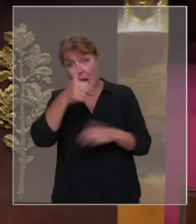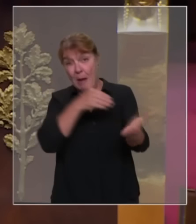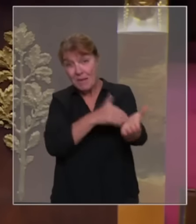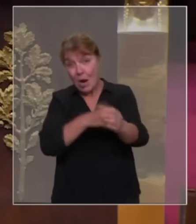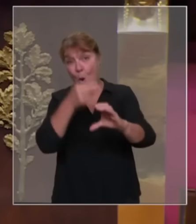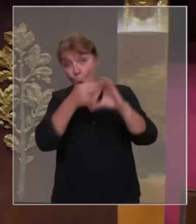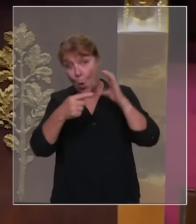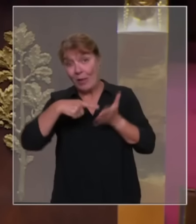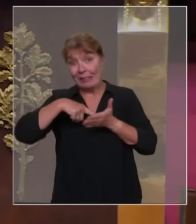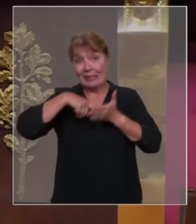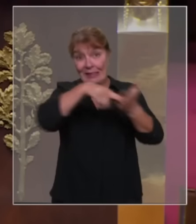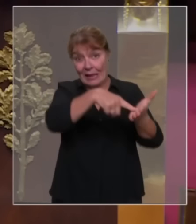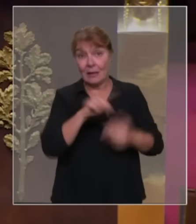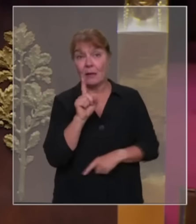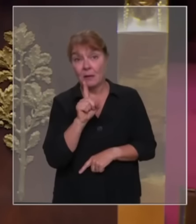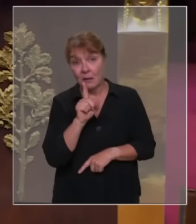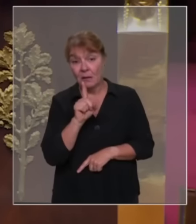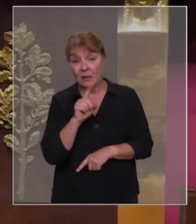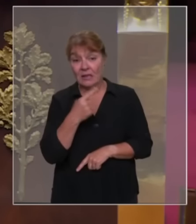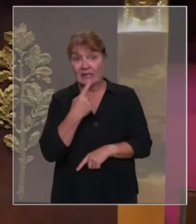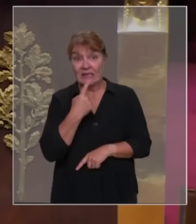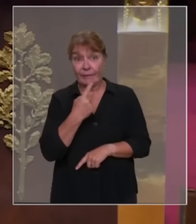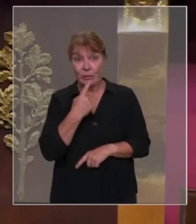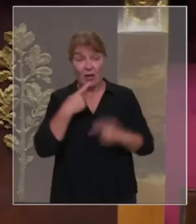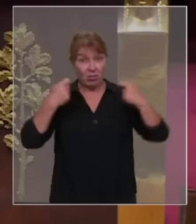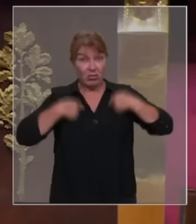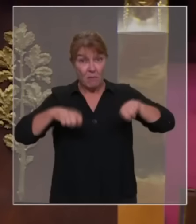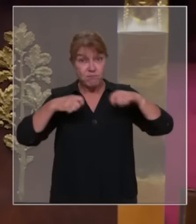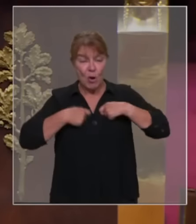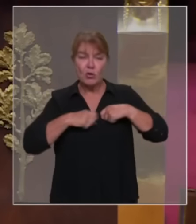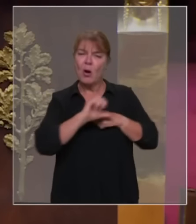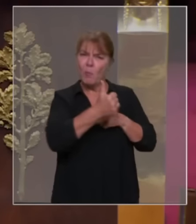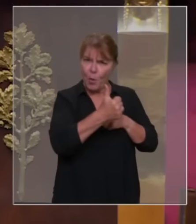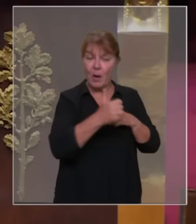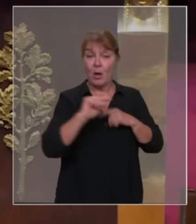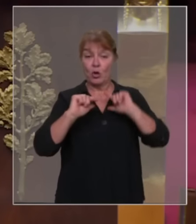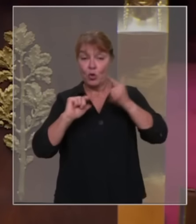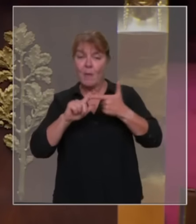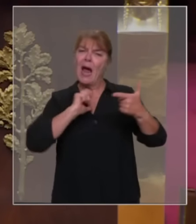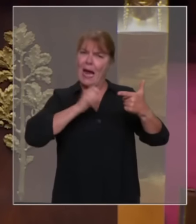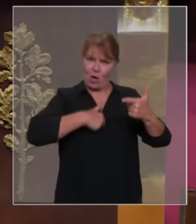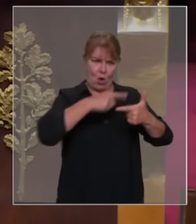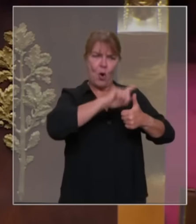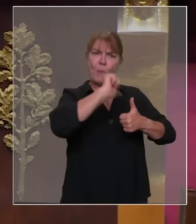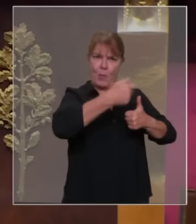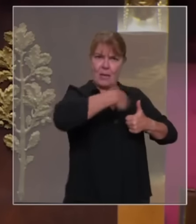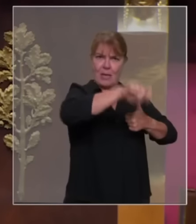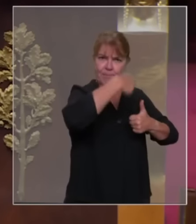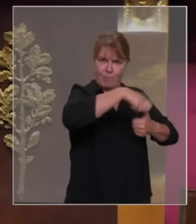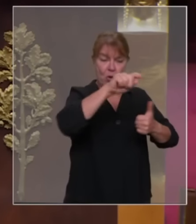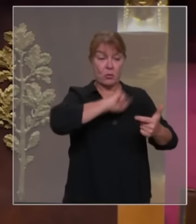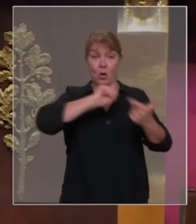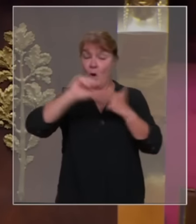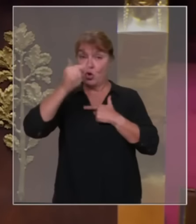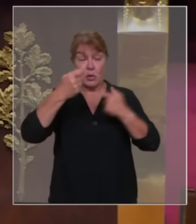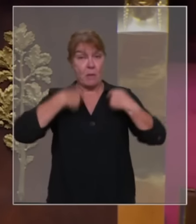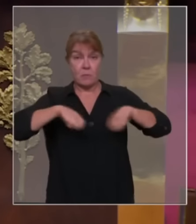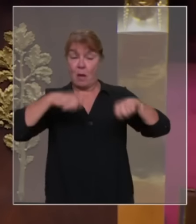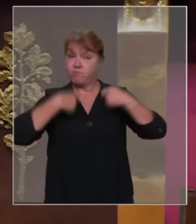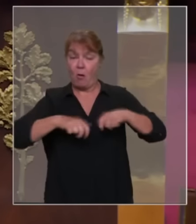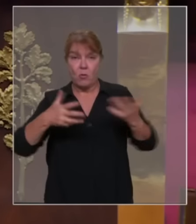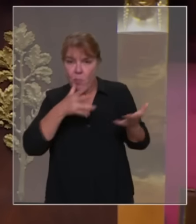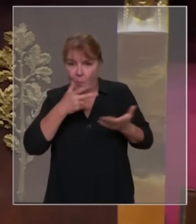d'euros, est aujourd'hui le deuxième poste de dépense de l'État derrière l'école. Est-il acceptable que